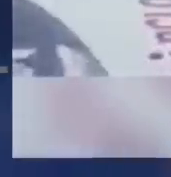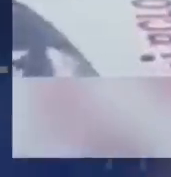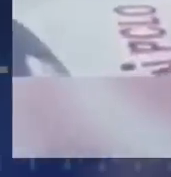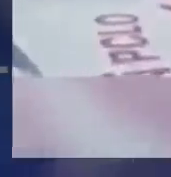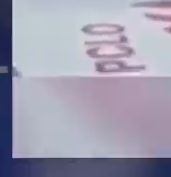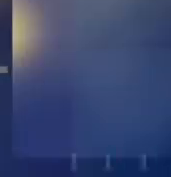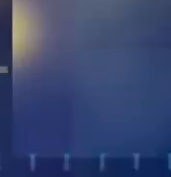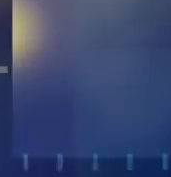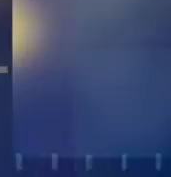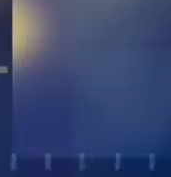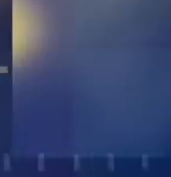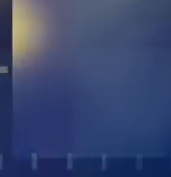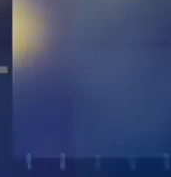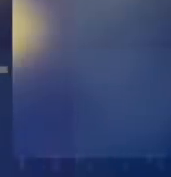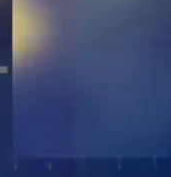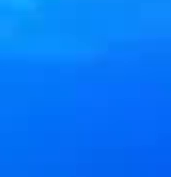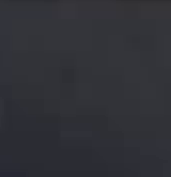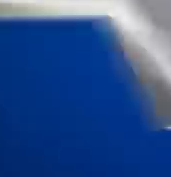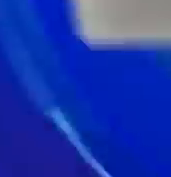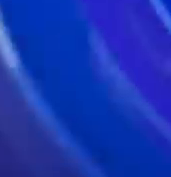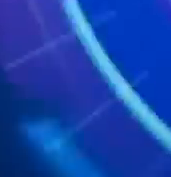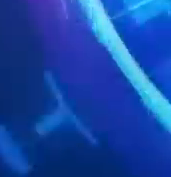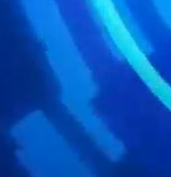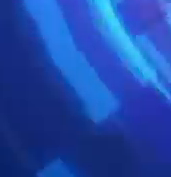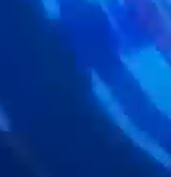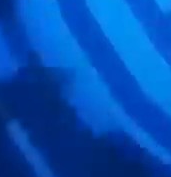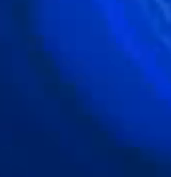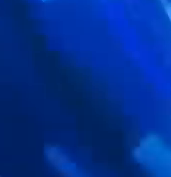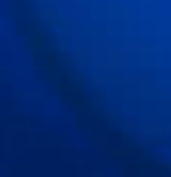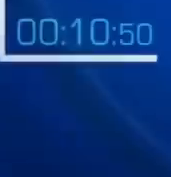pawn shop sa Aklan, inaghahanap pa rin.